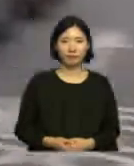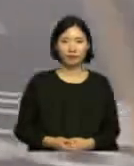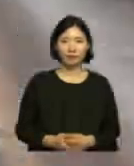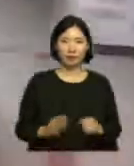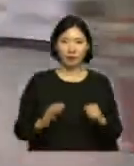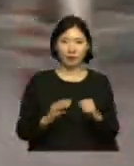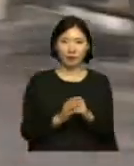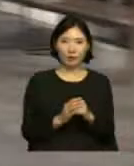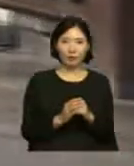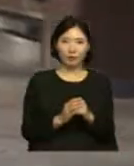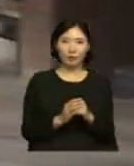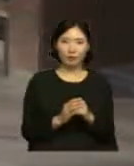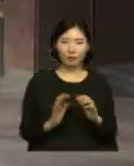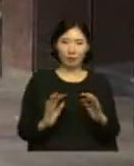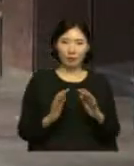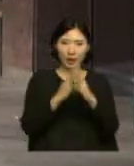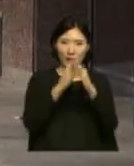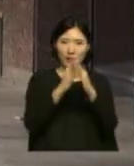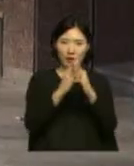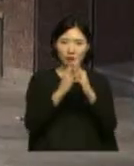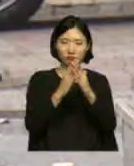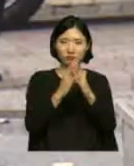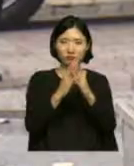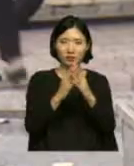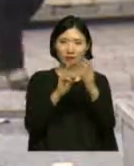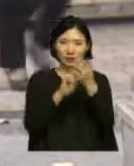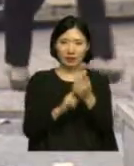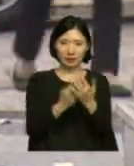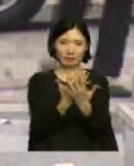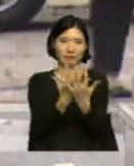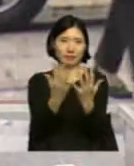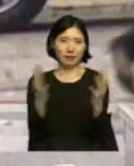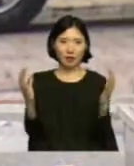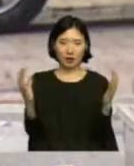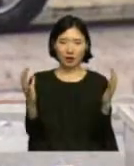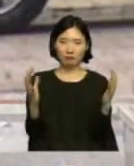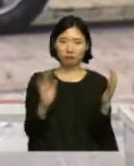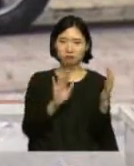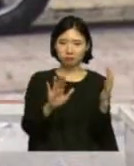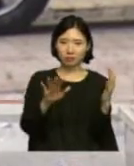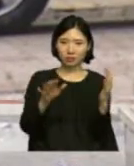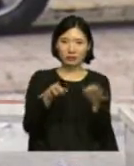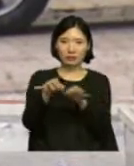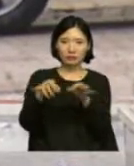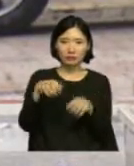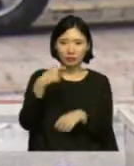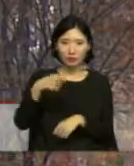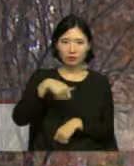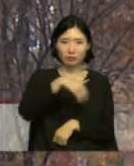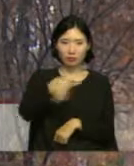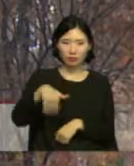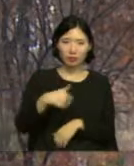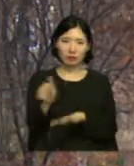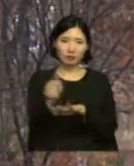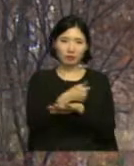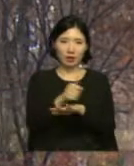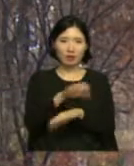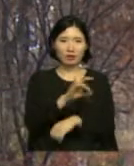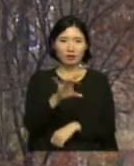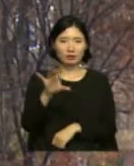높이 선 공사장 가림막 알을 식당 갑니다 오가는 사람들이 눈에 띄 긴 하지만 한 사람이 만 합니다